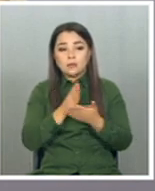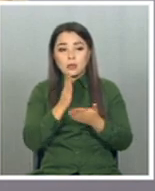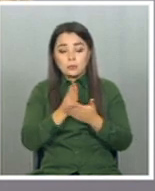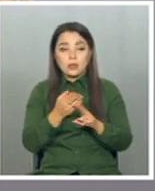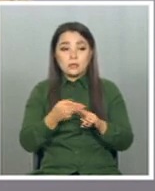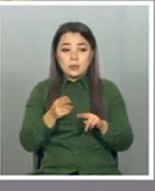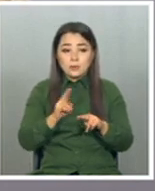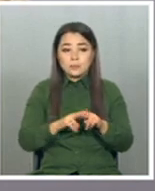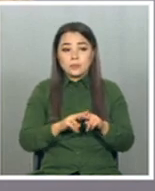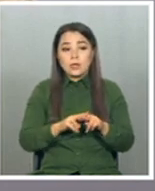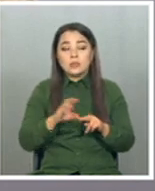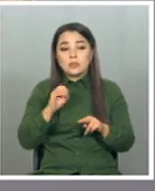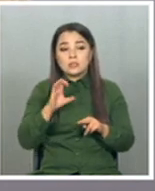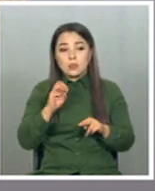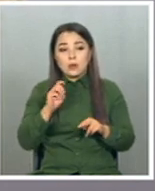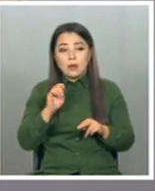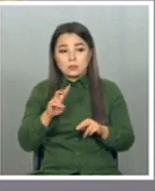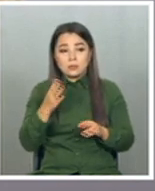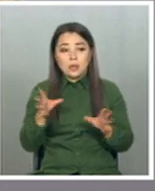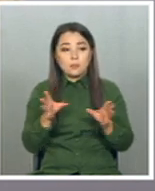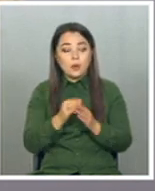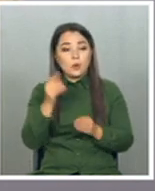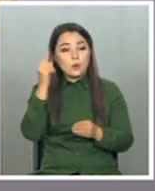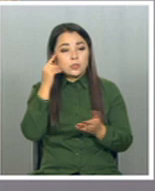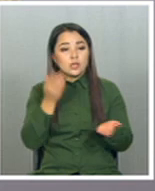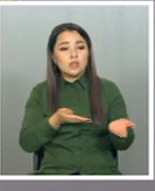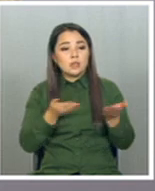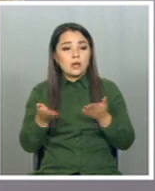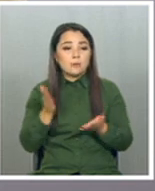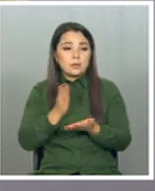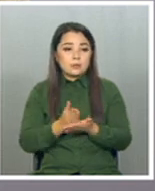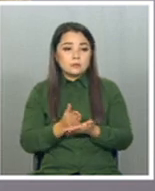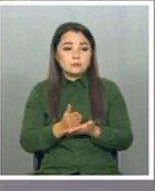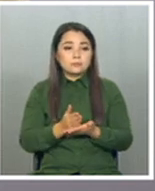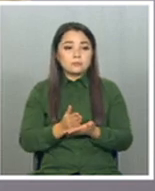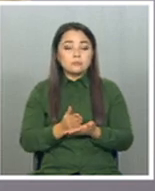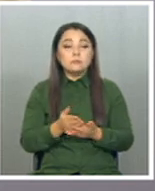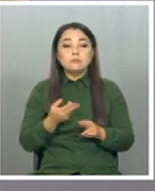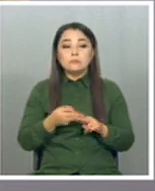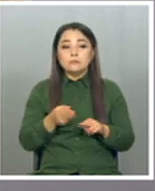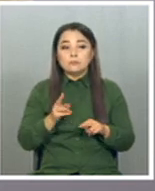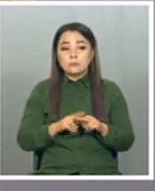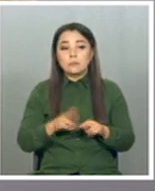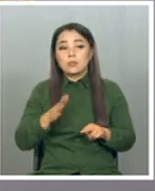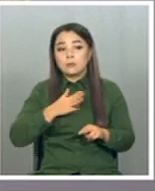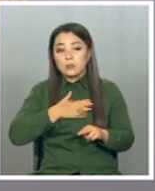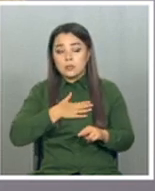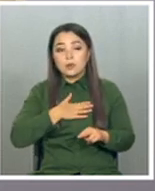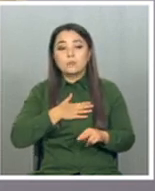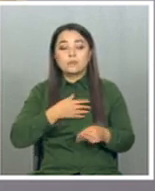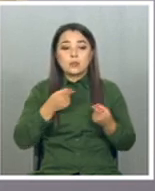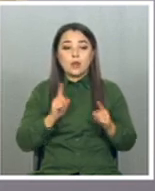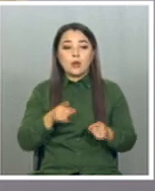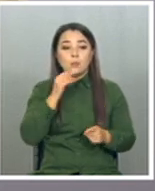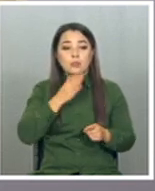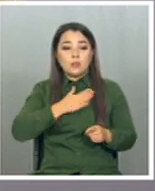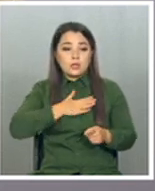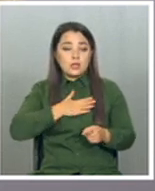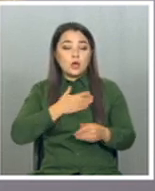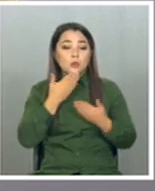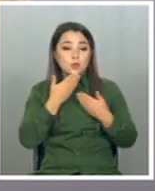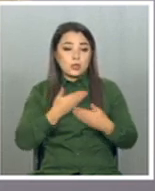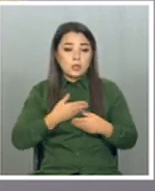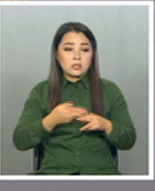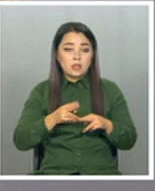деп есім ханды бірге ойлануға шақырады. Ал менің ерлігімді сұрасаң,